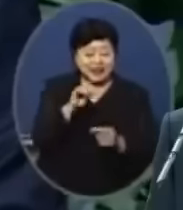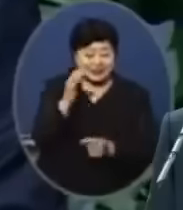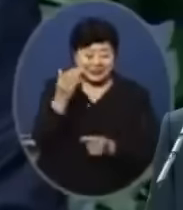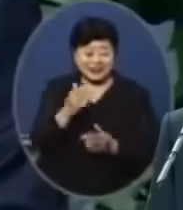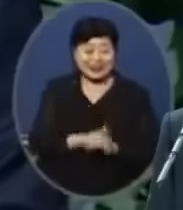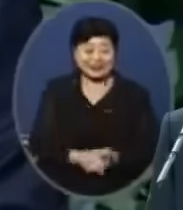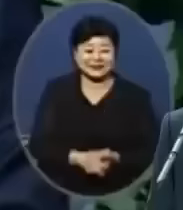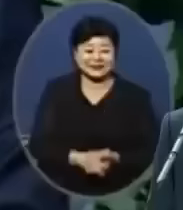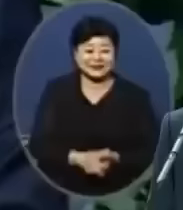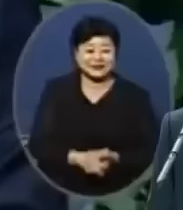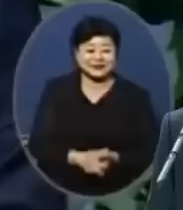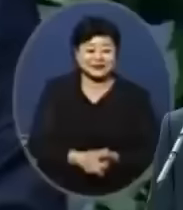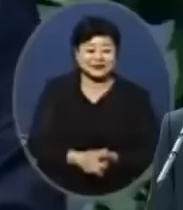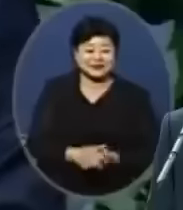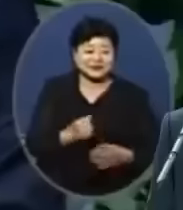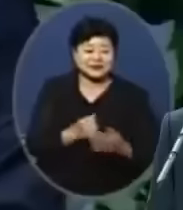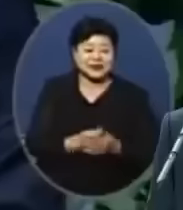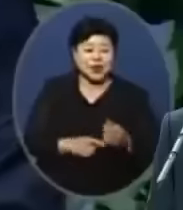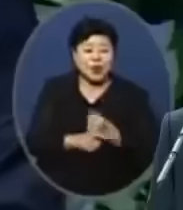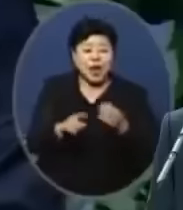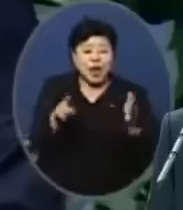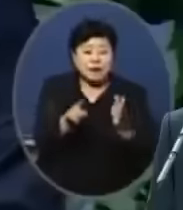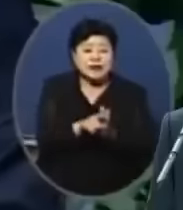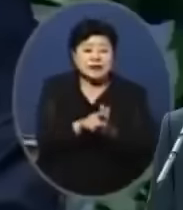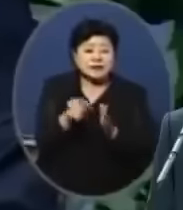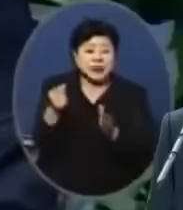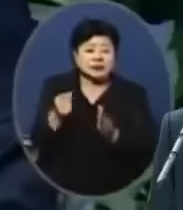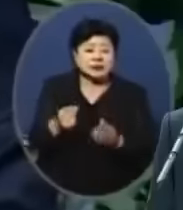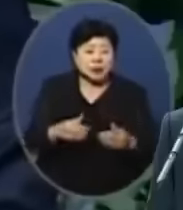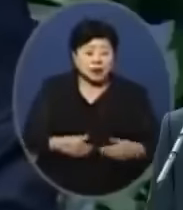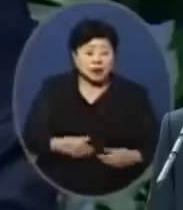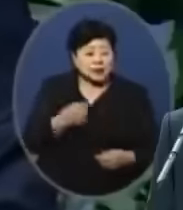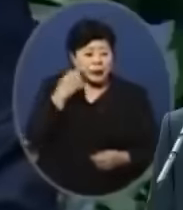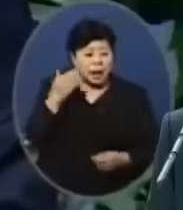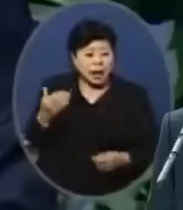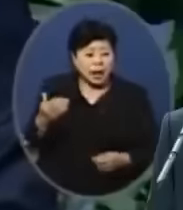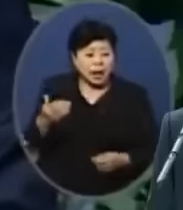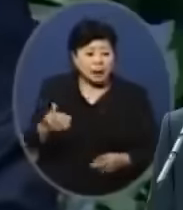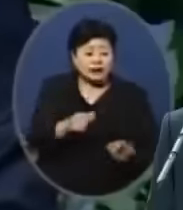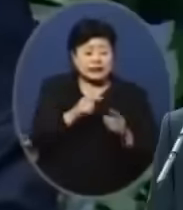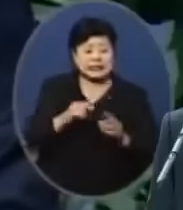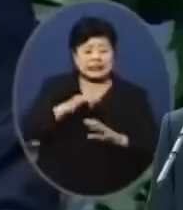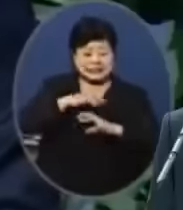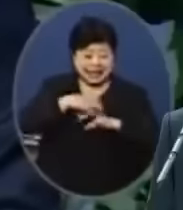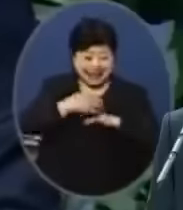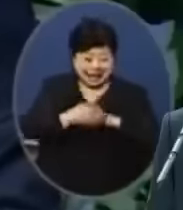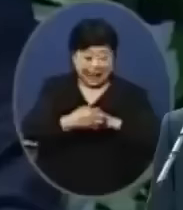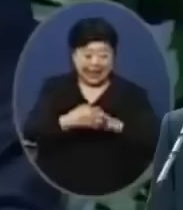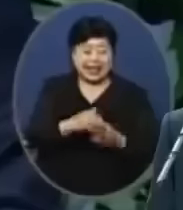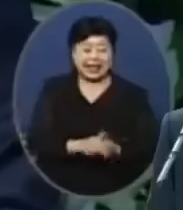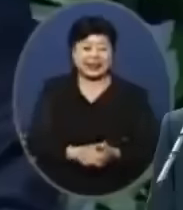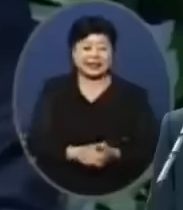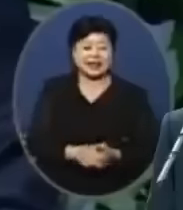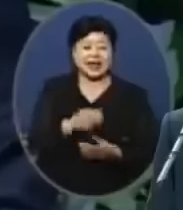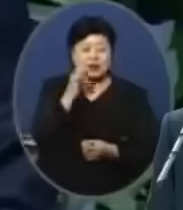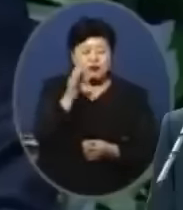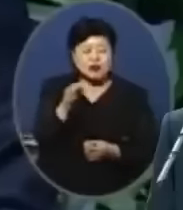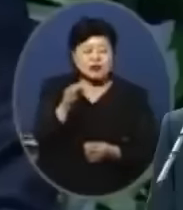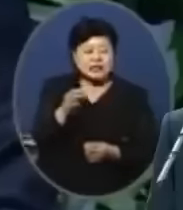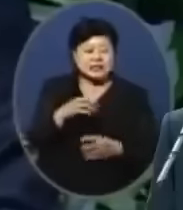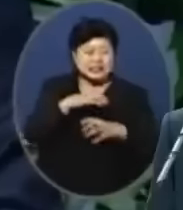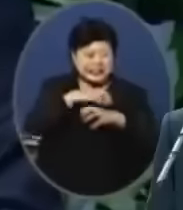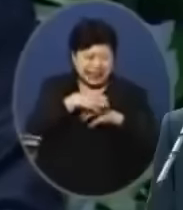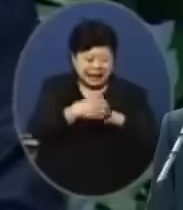되는 것입니다. 그러면 왜 믿음을 가지고 살 수 있는 것입니까? 우리가 사는 세계는 물질